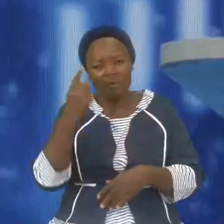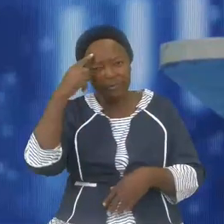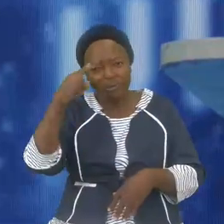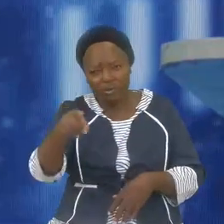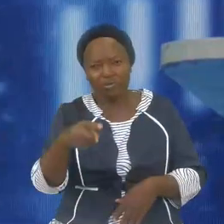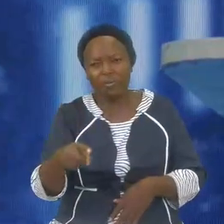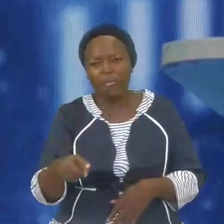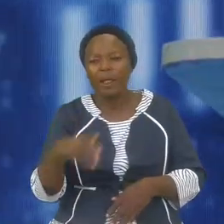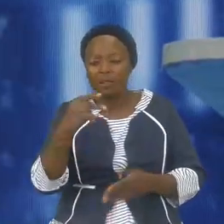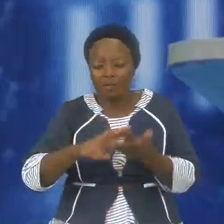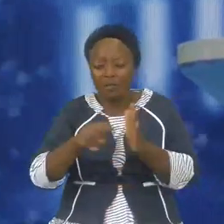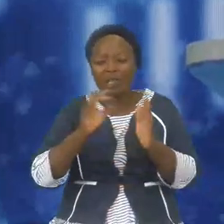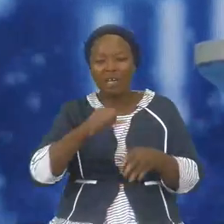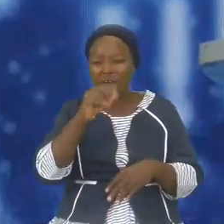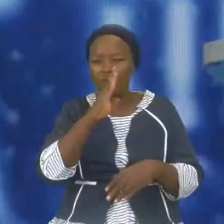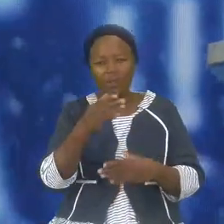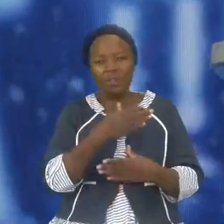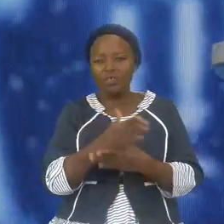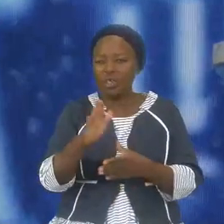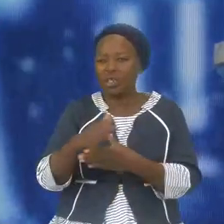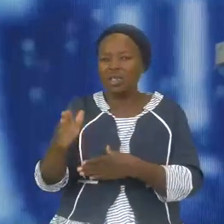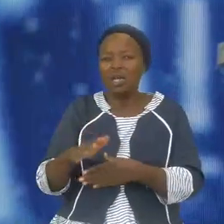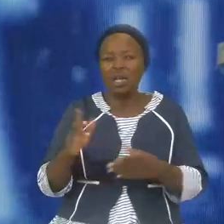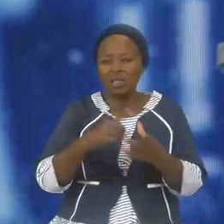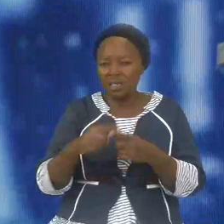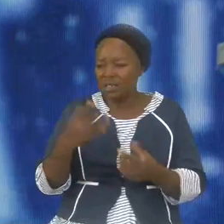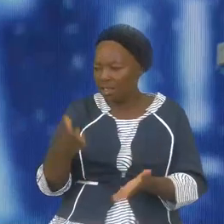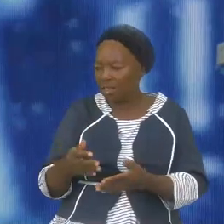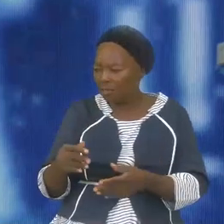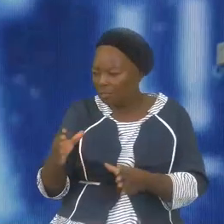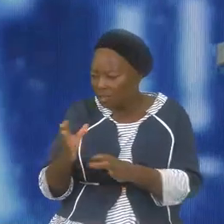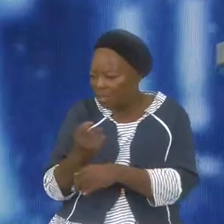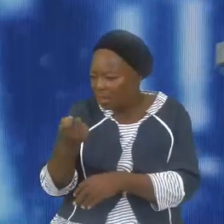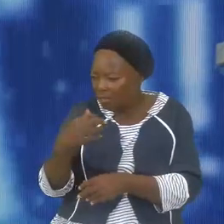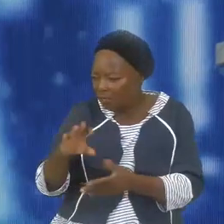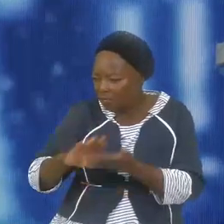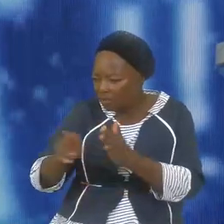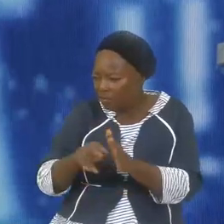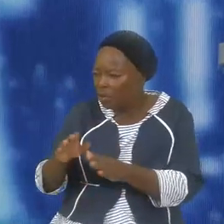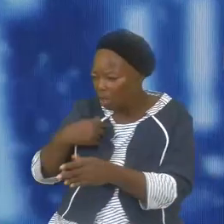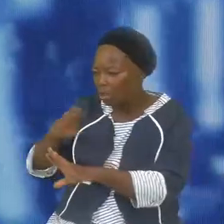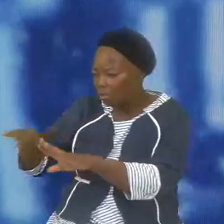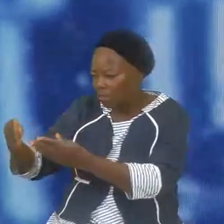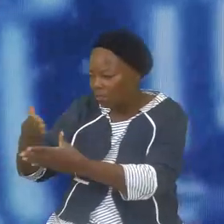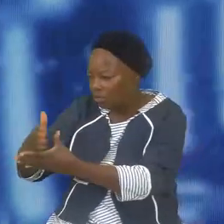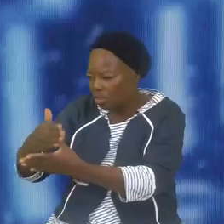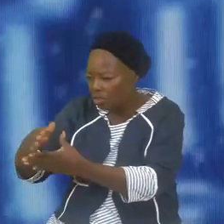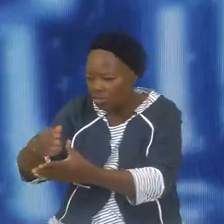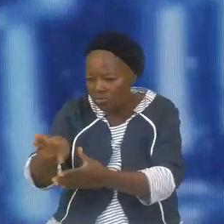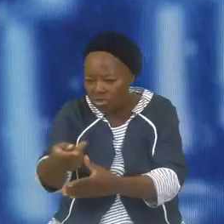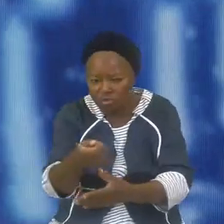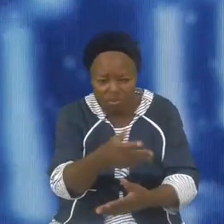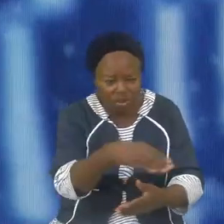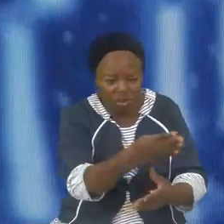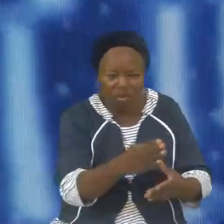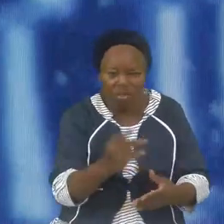pour toi. La grâce que tu as, c'est pour toi. On ne peut pas se partager le pardon. Et j'ai le pardon. Prends un peu